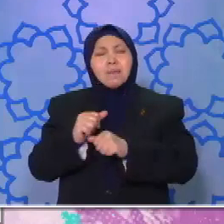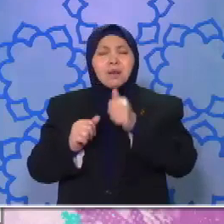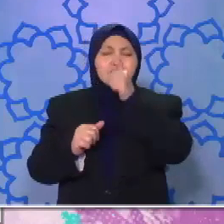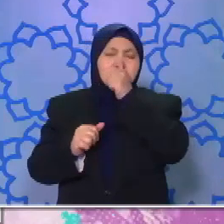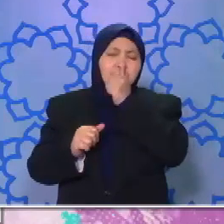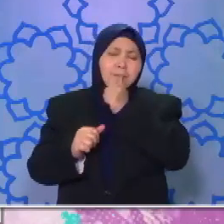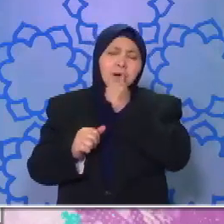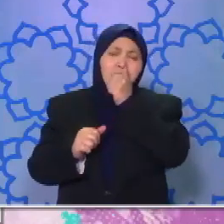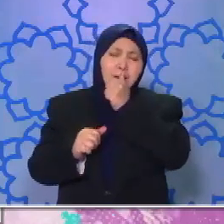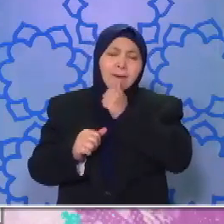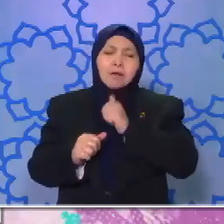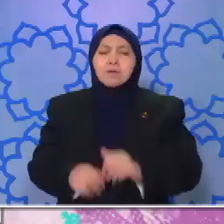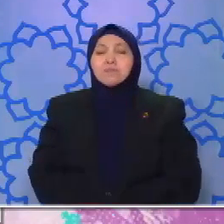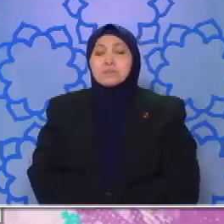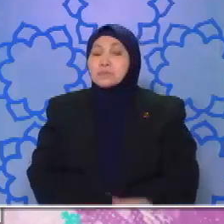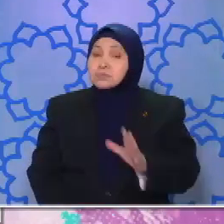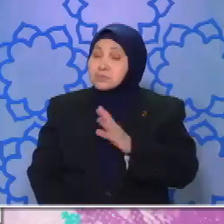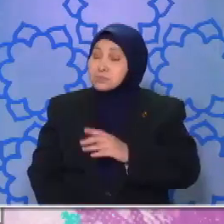صبرا